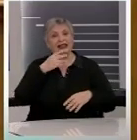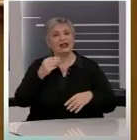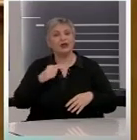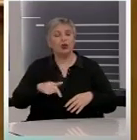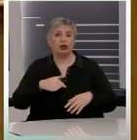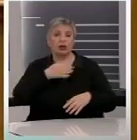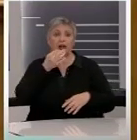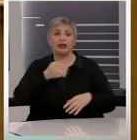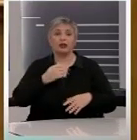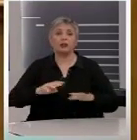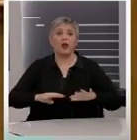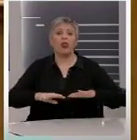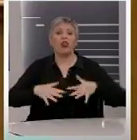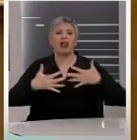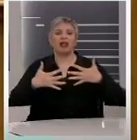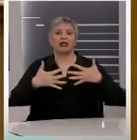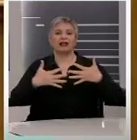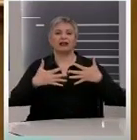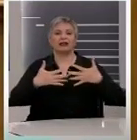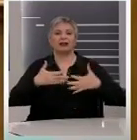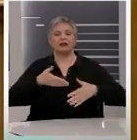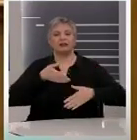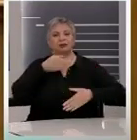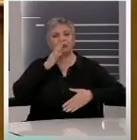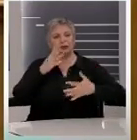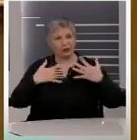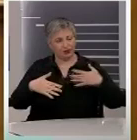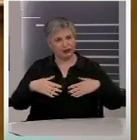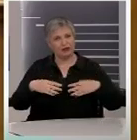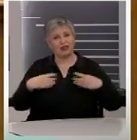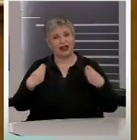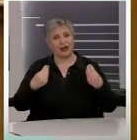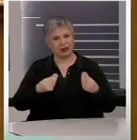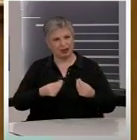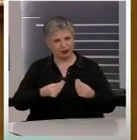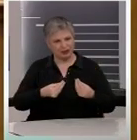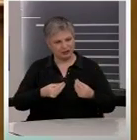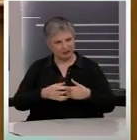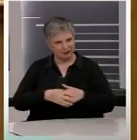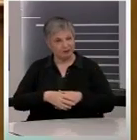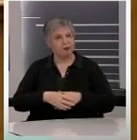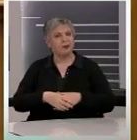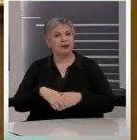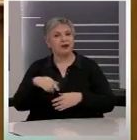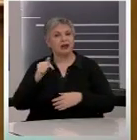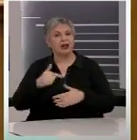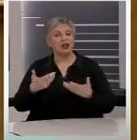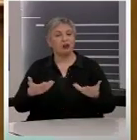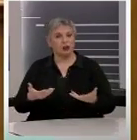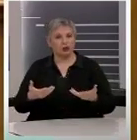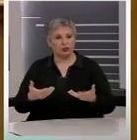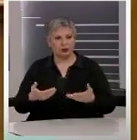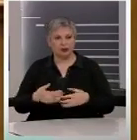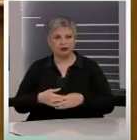δέκατη και τελευταία πληγή μαζί με τις ευχές μου. Πήρα το αγαπημένο